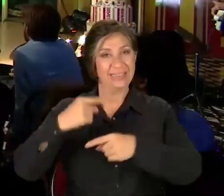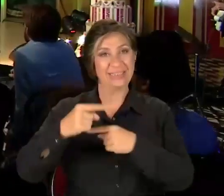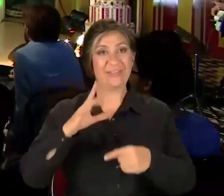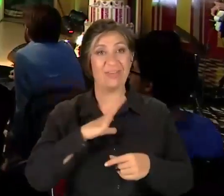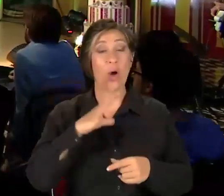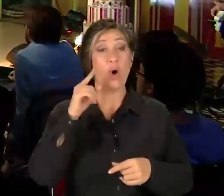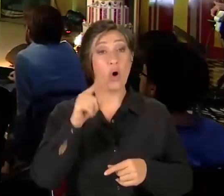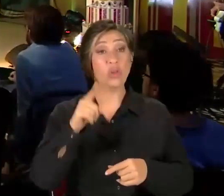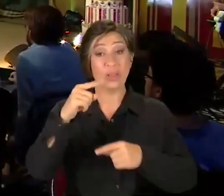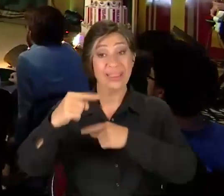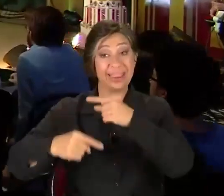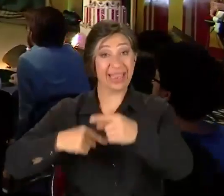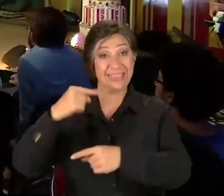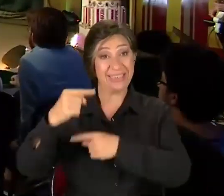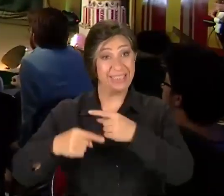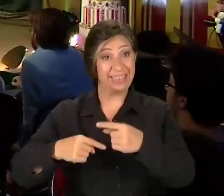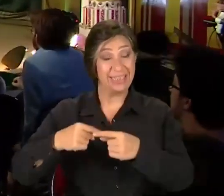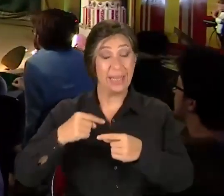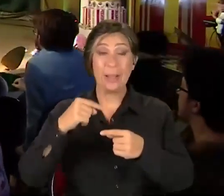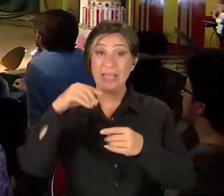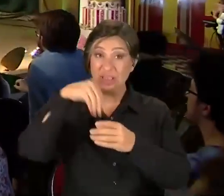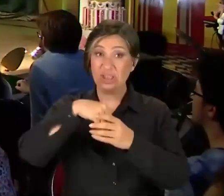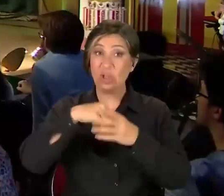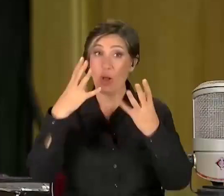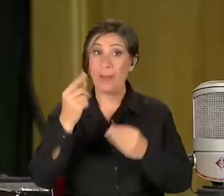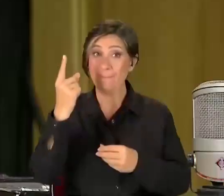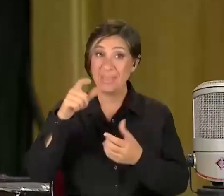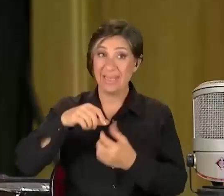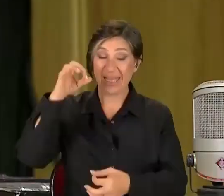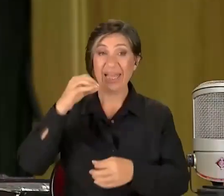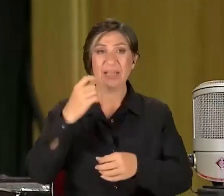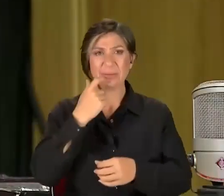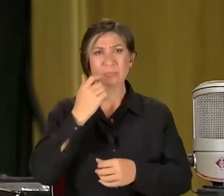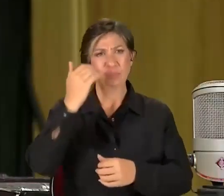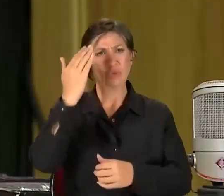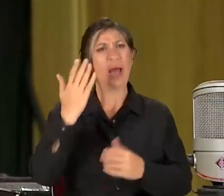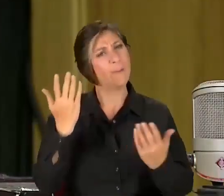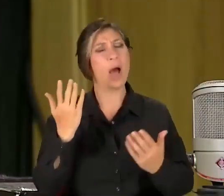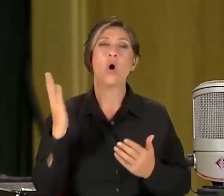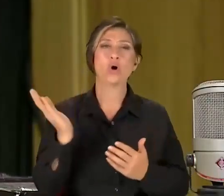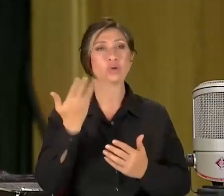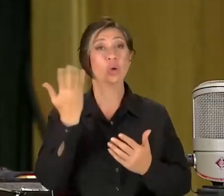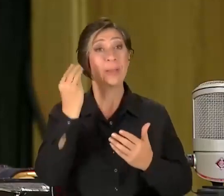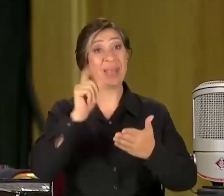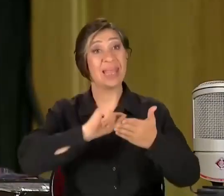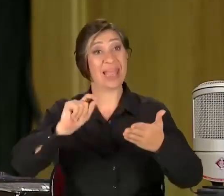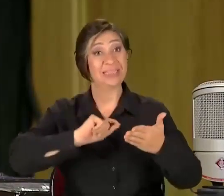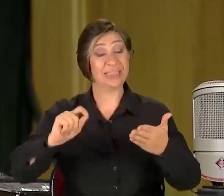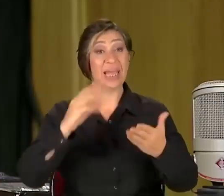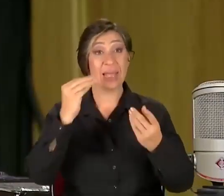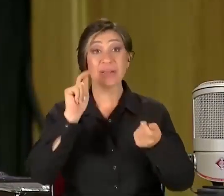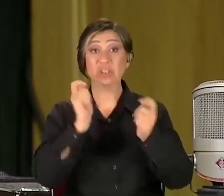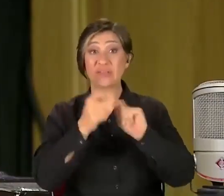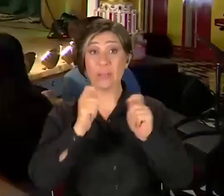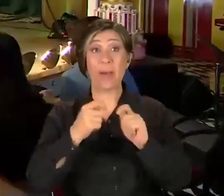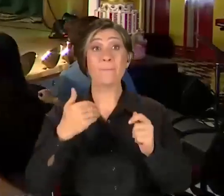O da o neslin parçalarından biri, biraz geçkincesi ama çok iyi bir yazar, iyi bir